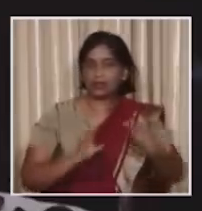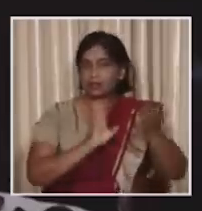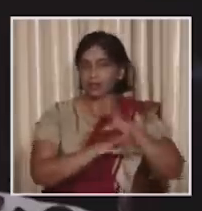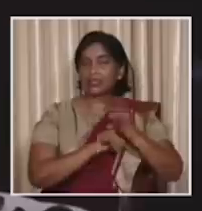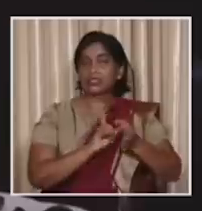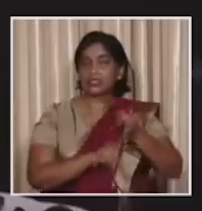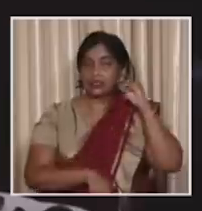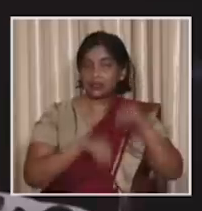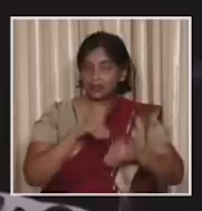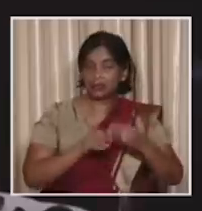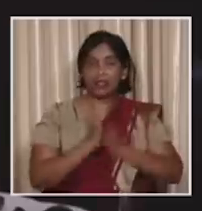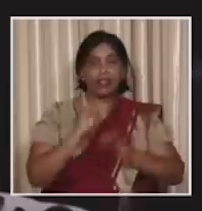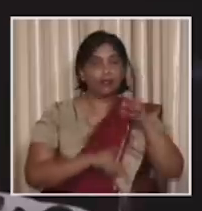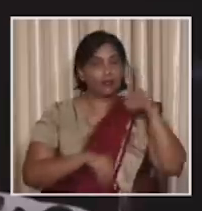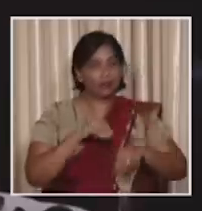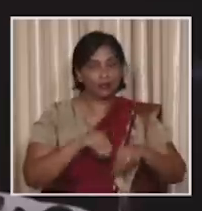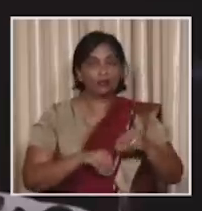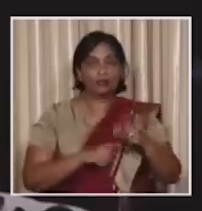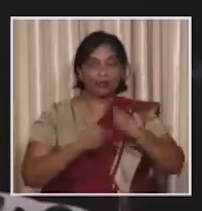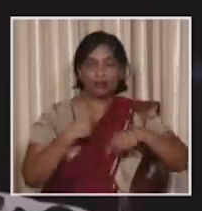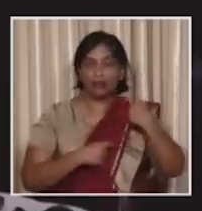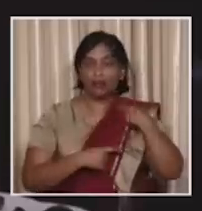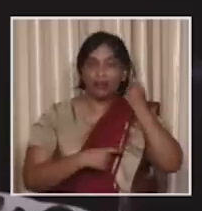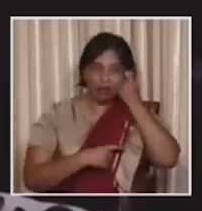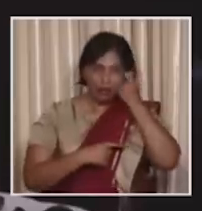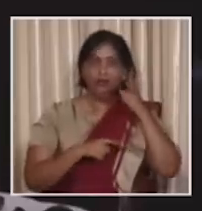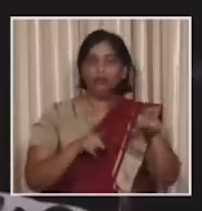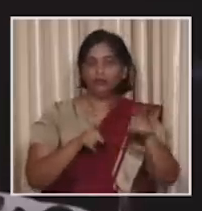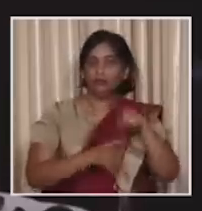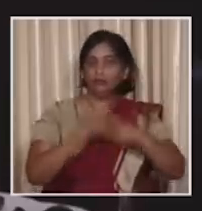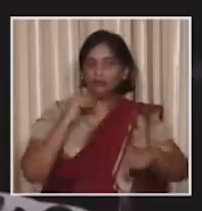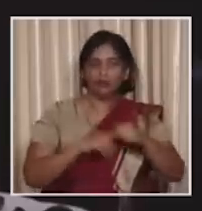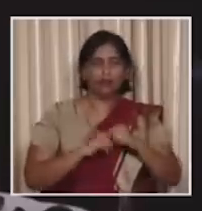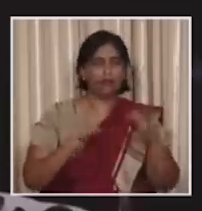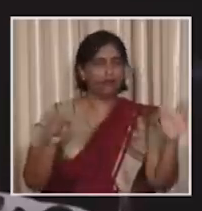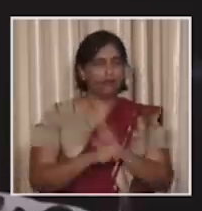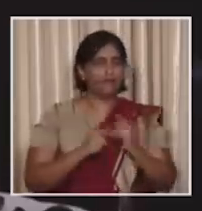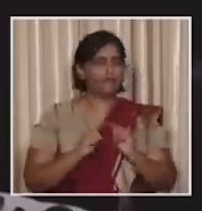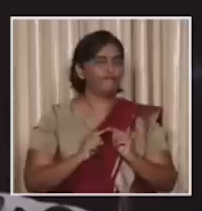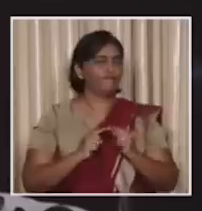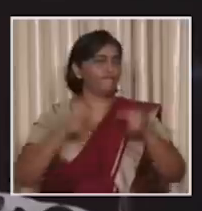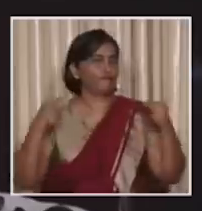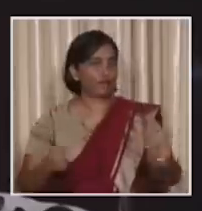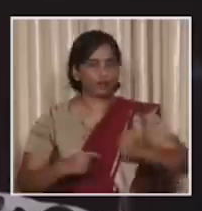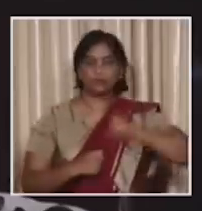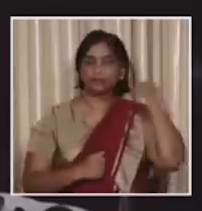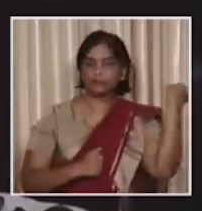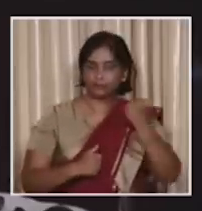පහුගිය ජනාධිපතිවරණයේදී මහමැතිවරණේ ලබා දුන්නු ජනමතයට ඒ ජනවරමට සම්පූර්ණම පරස්පර කතාවක්